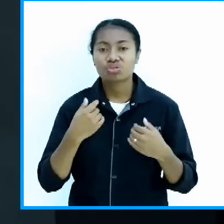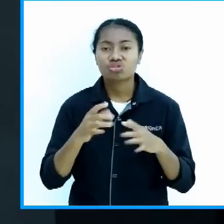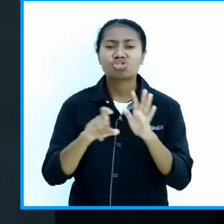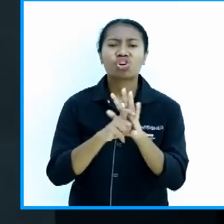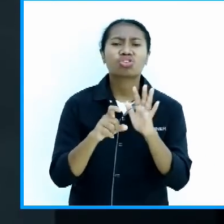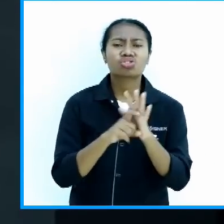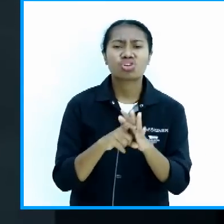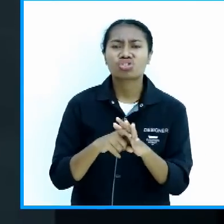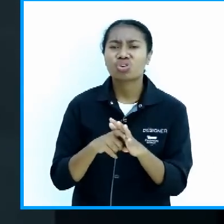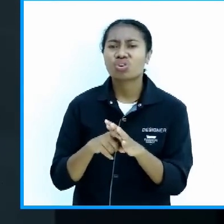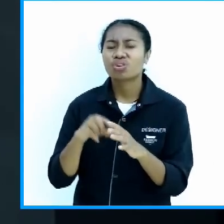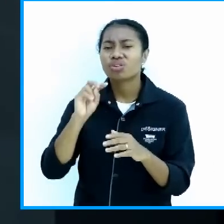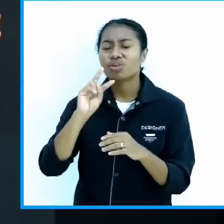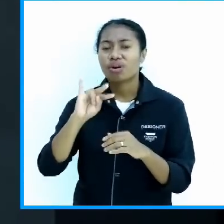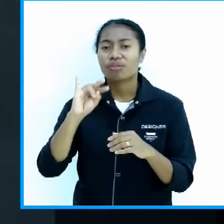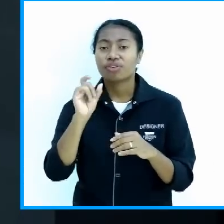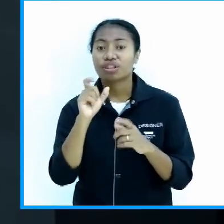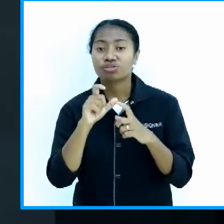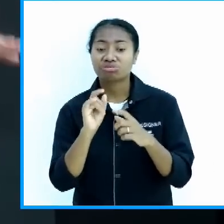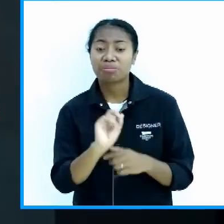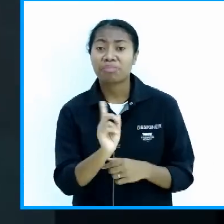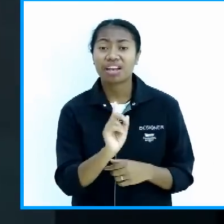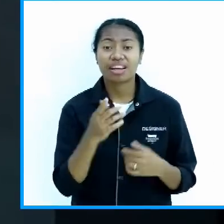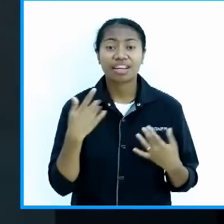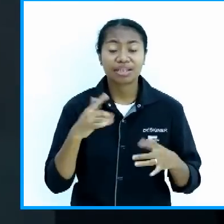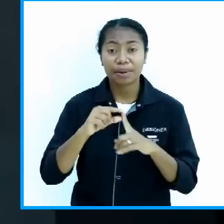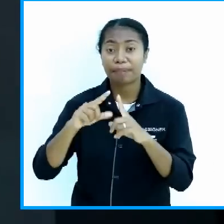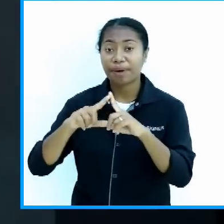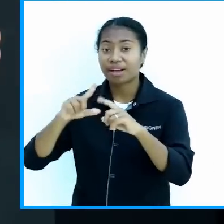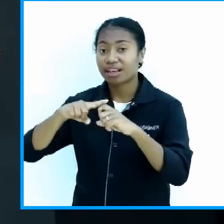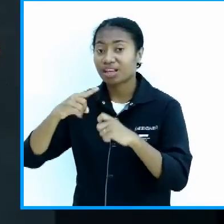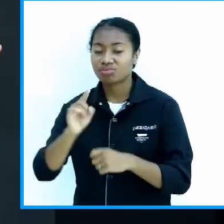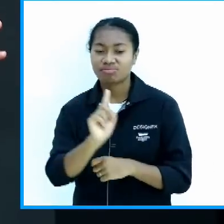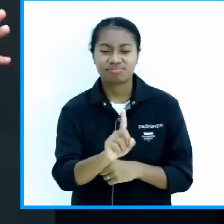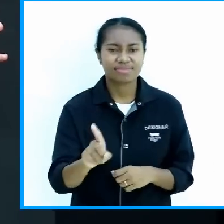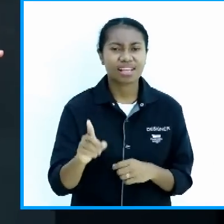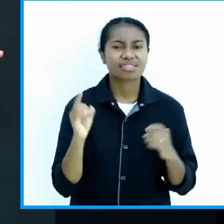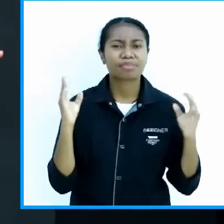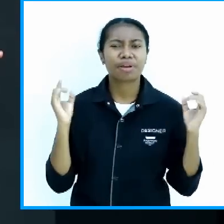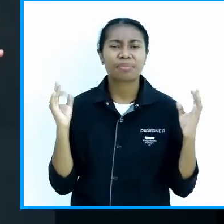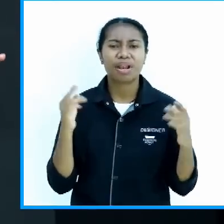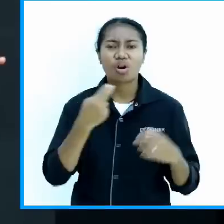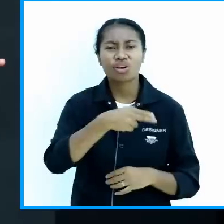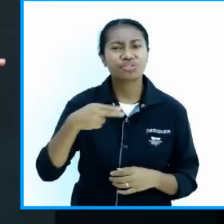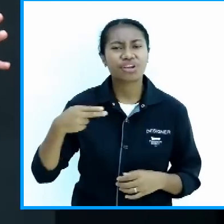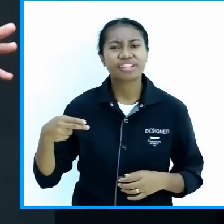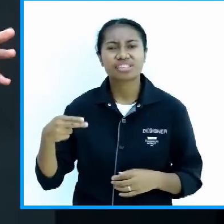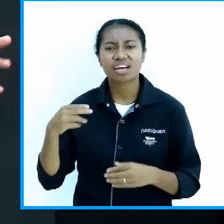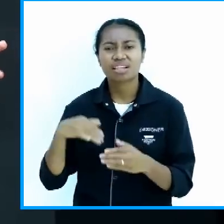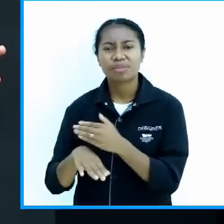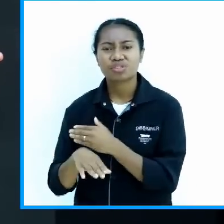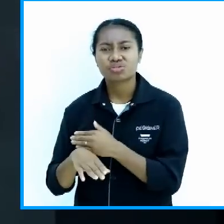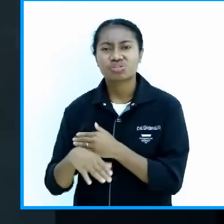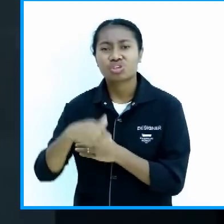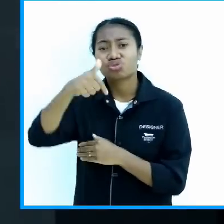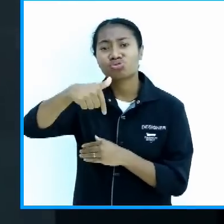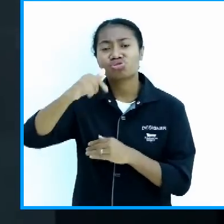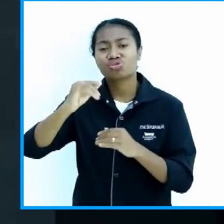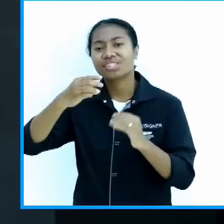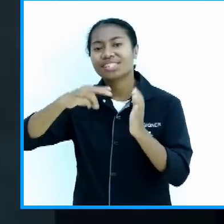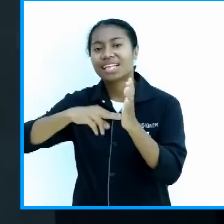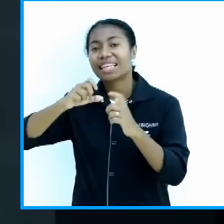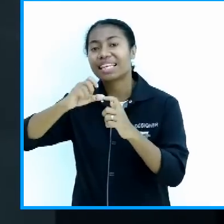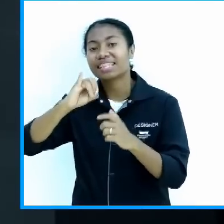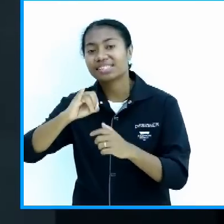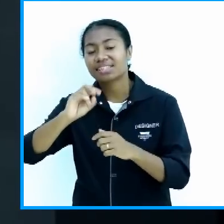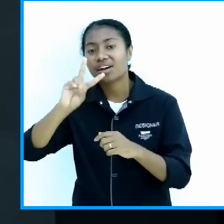contoh-contoh pengambilan virus. Yang mana yang dipakai masing-masing lab berbeda. Di Indonesia itu rencananya mau masuk 7, kalau tidak salah 7 jenis vaksin ya.